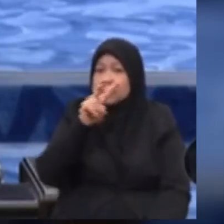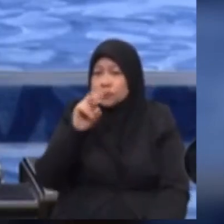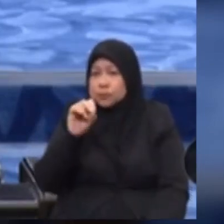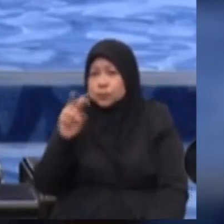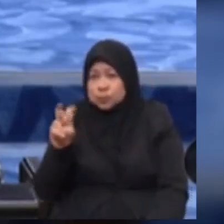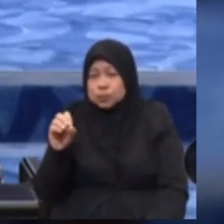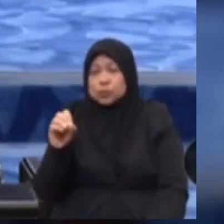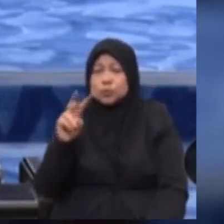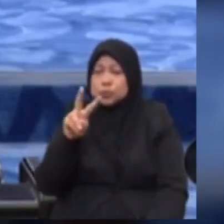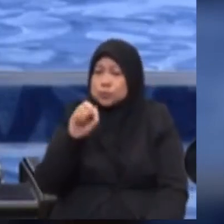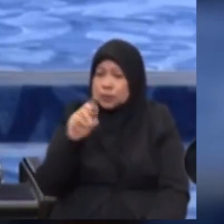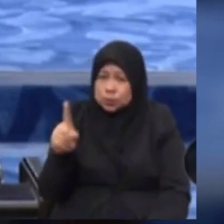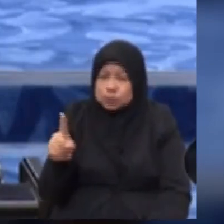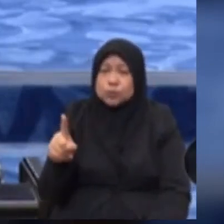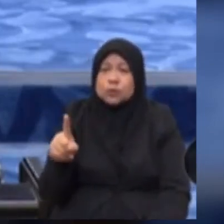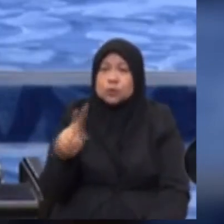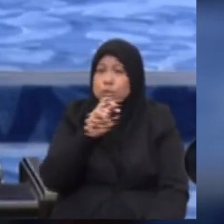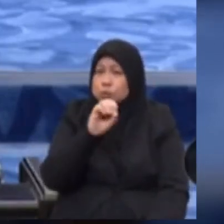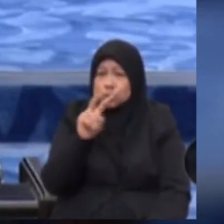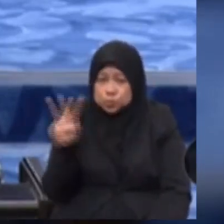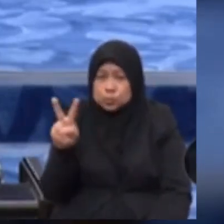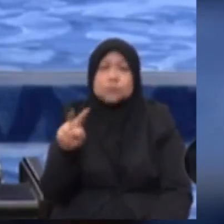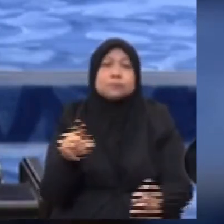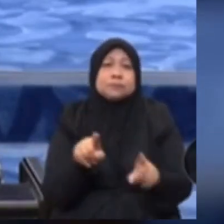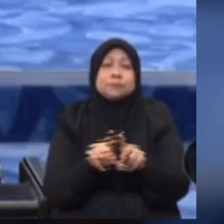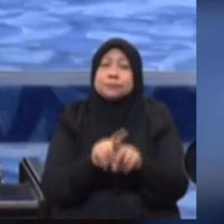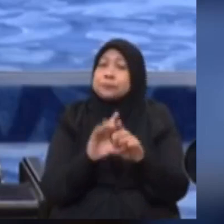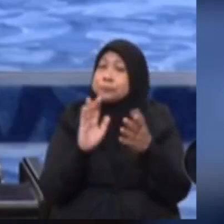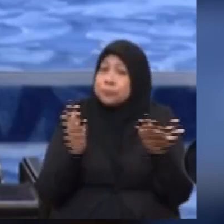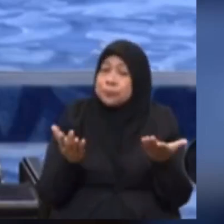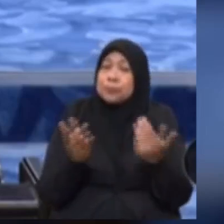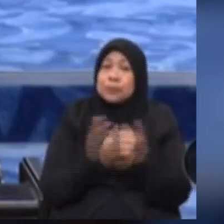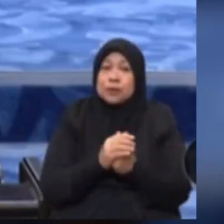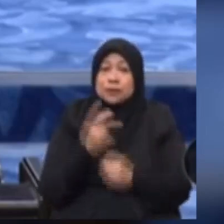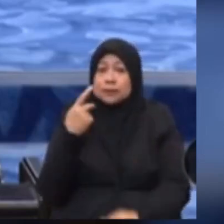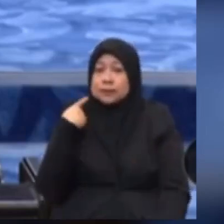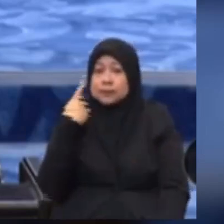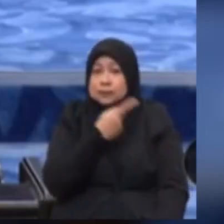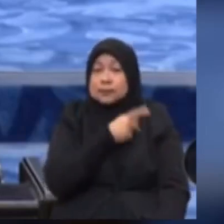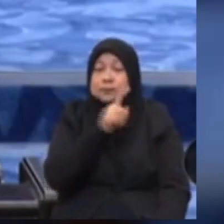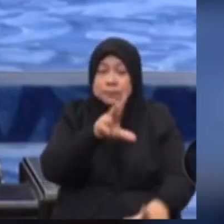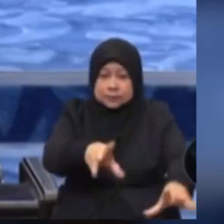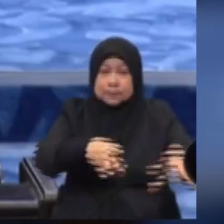20, 1, 22. Jadi kita harus